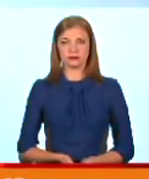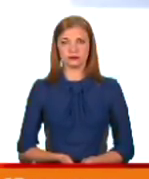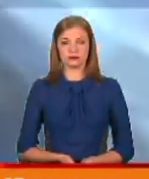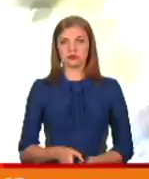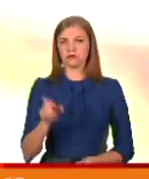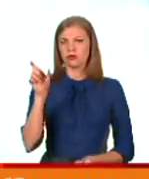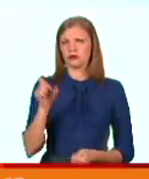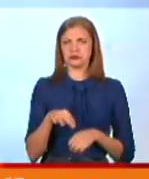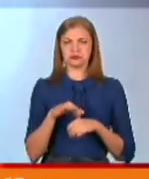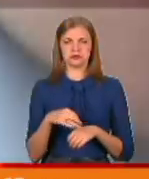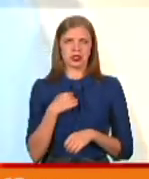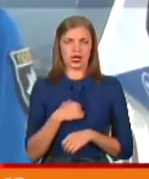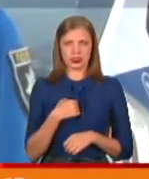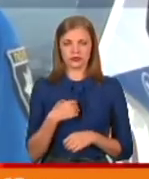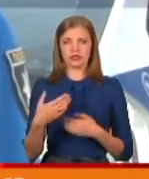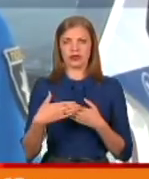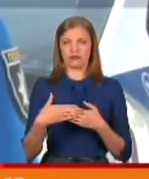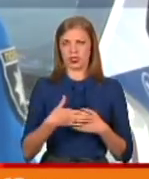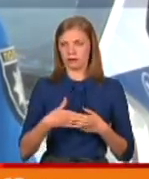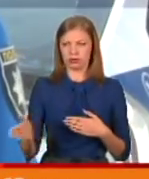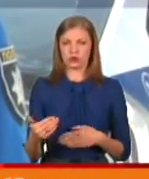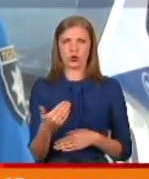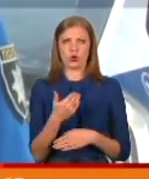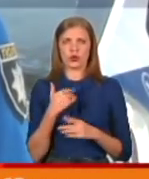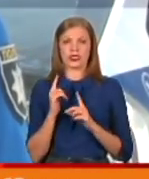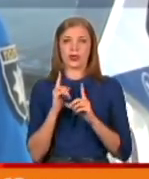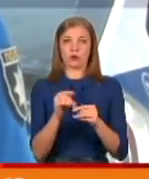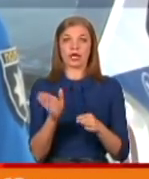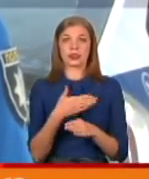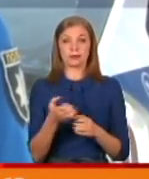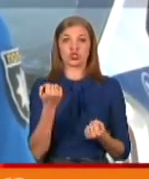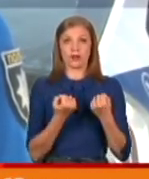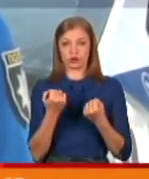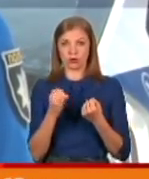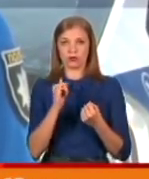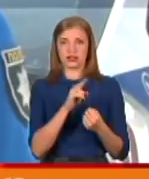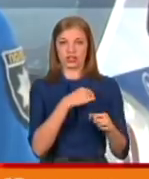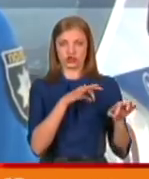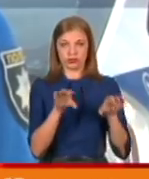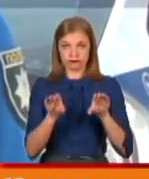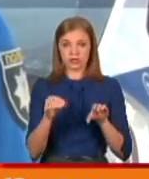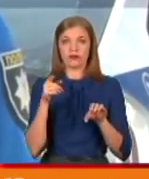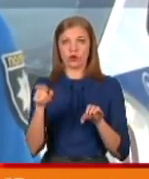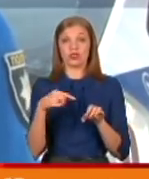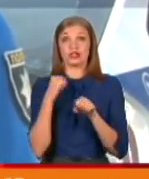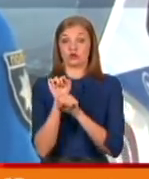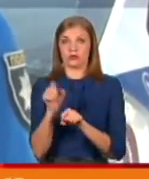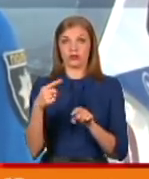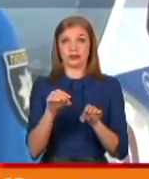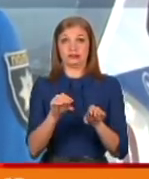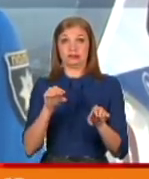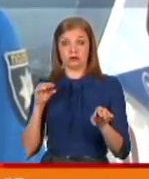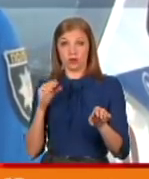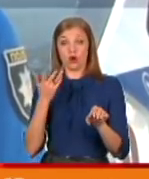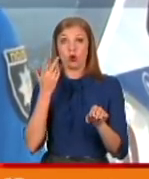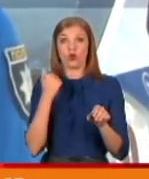Вона поводилася агресивно, вдарила мене дверима. Хотіла проїхати між автомобілем і швидкою, я її зупинив, вона від'їхала назад. Після того, вже